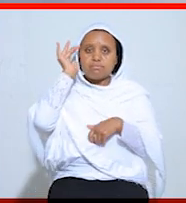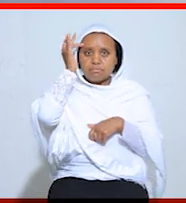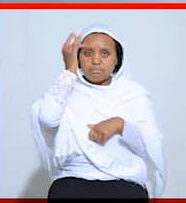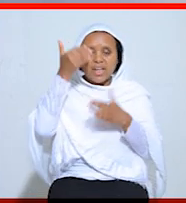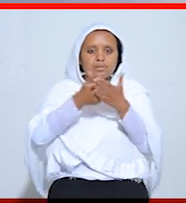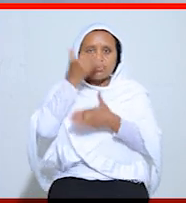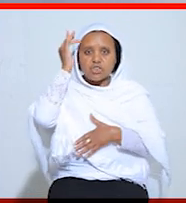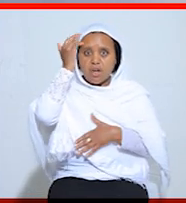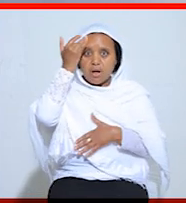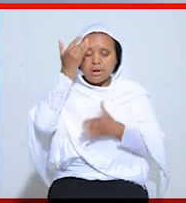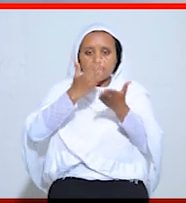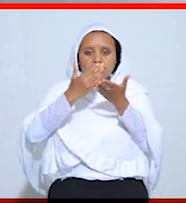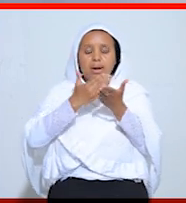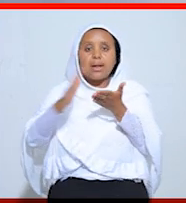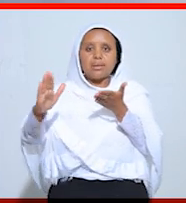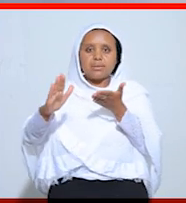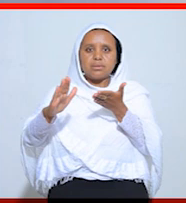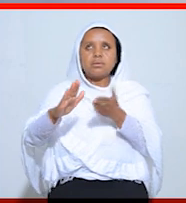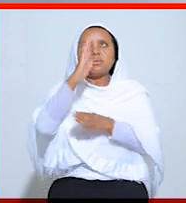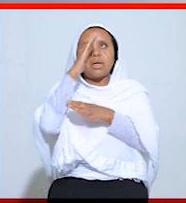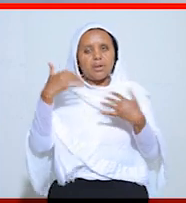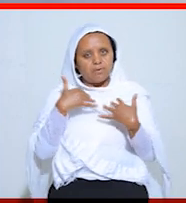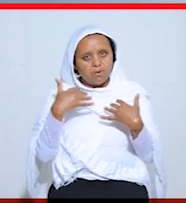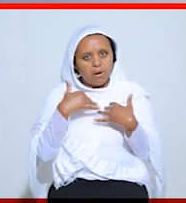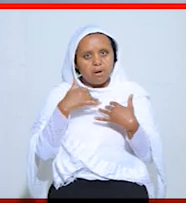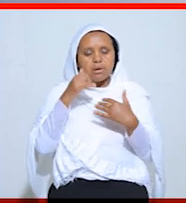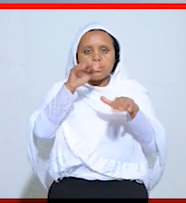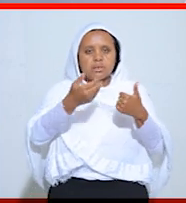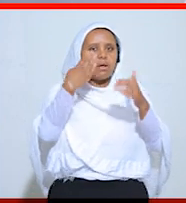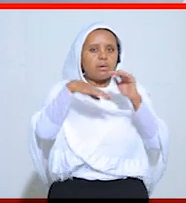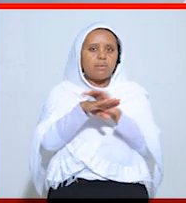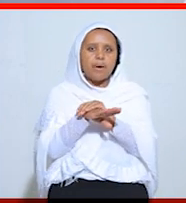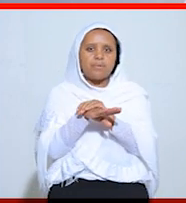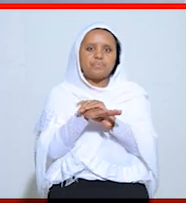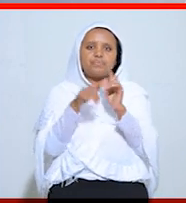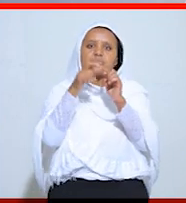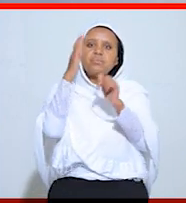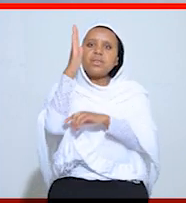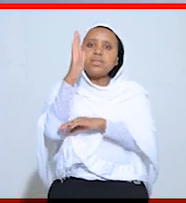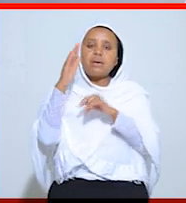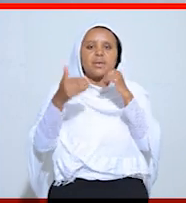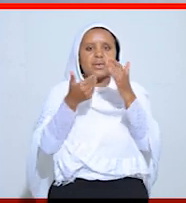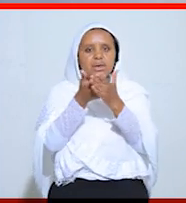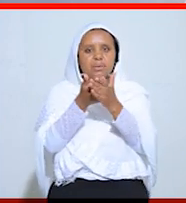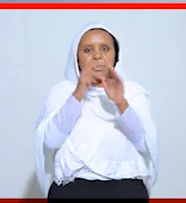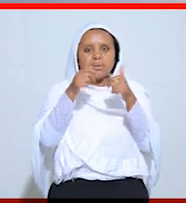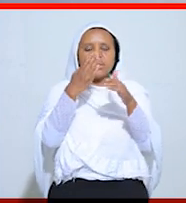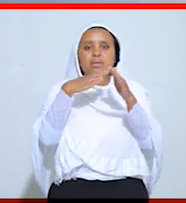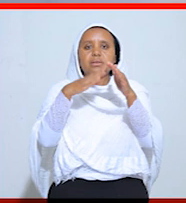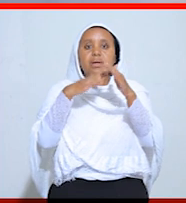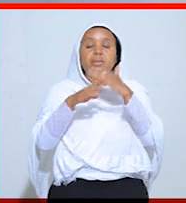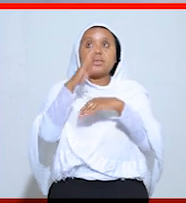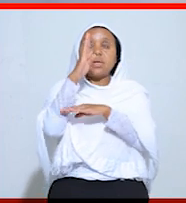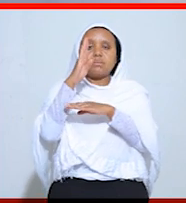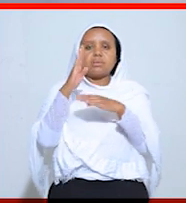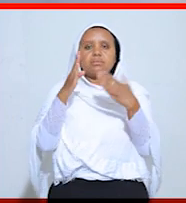ይሄንን አዲስ በሽታ እንዲያርቅልን እግዚአብሔር እንፍራ፣ ንስሐ እንግባ፣ ወደ እግዚአብሔር እንቅረብ። ነቢየ